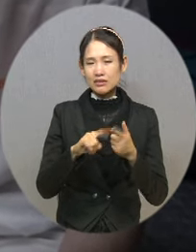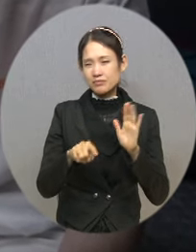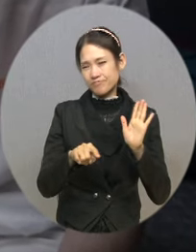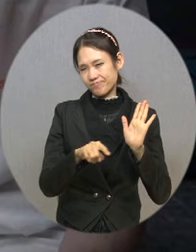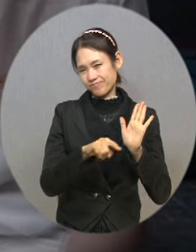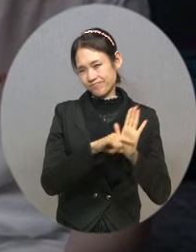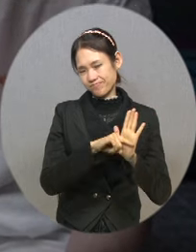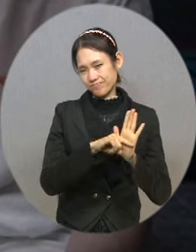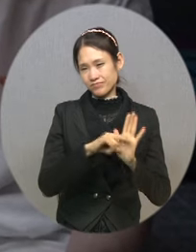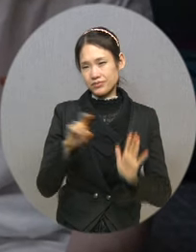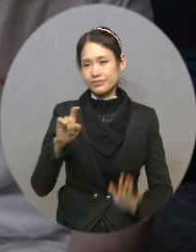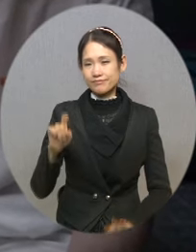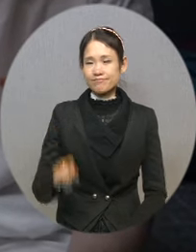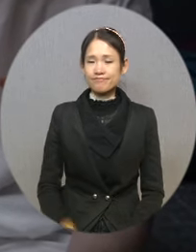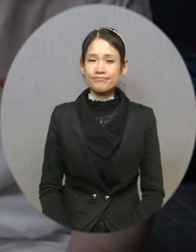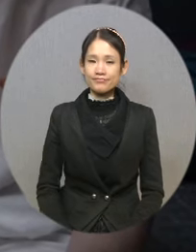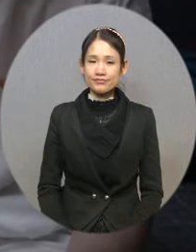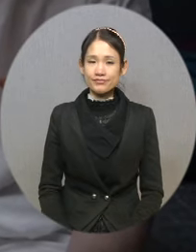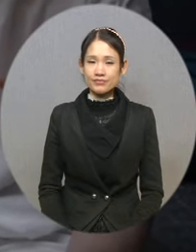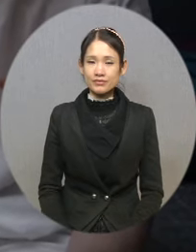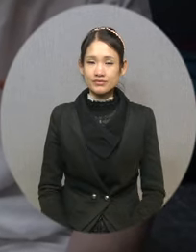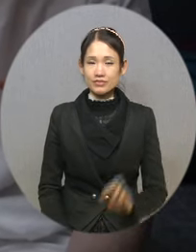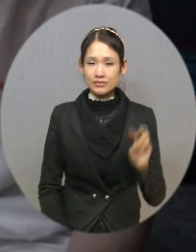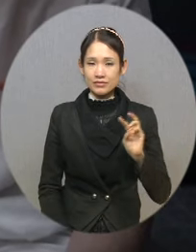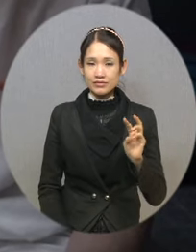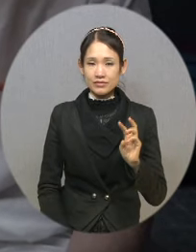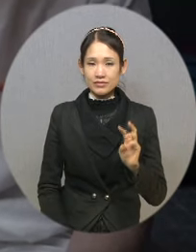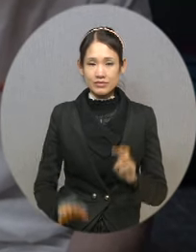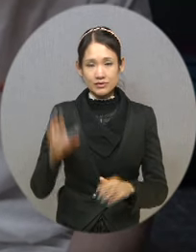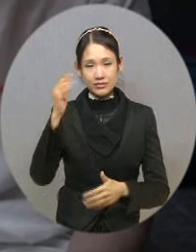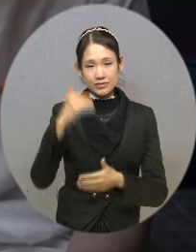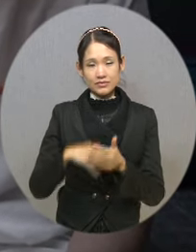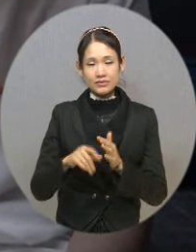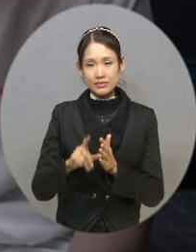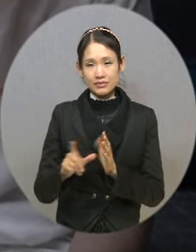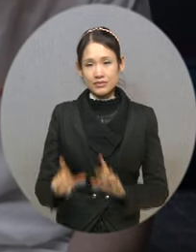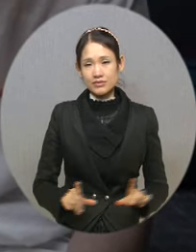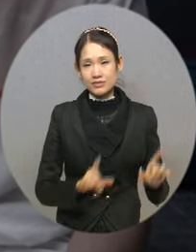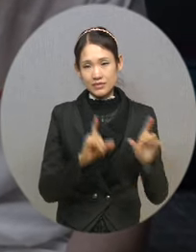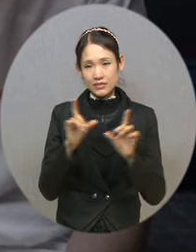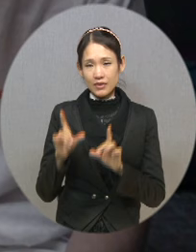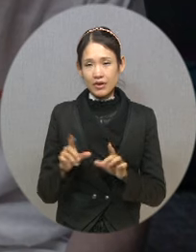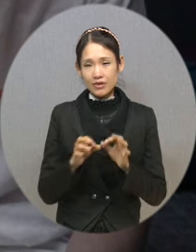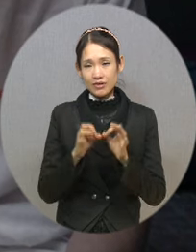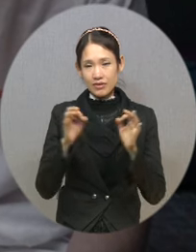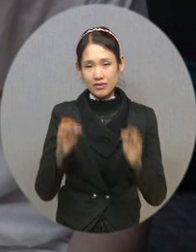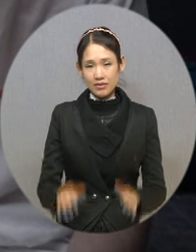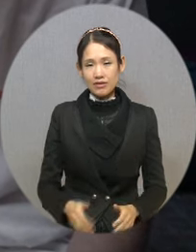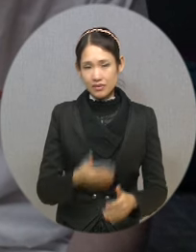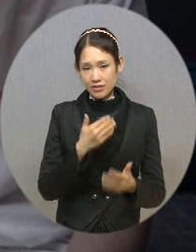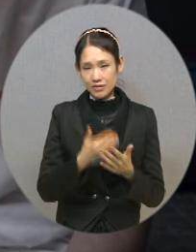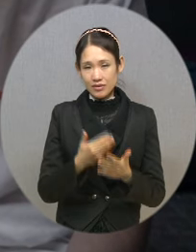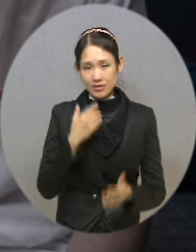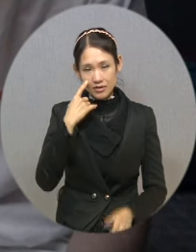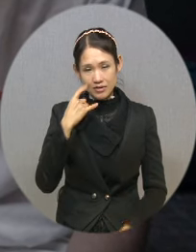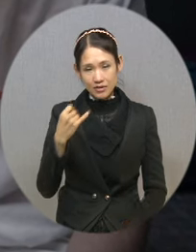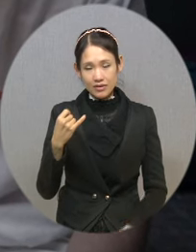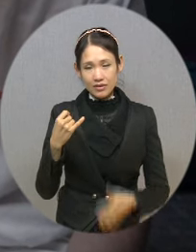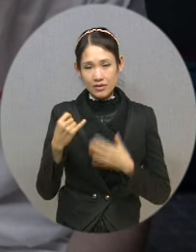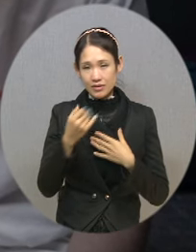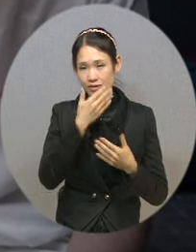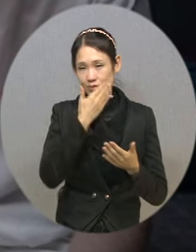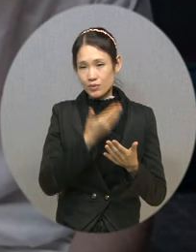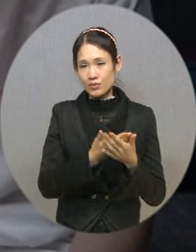주고 싶어서요. 이 30점은 앞으로 남아있는 세월을 살아가면서 소중한 나의 어머니에게